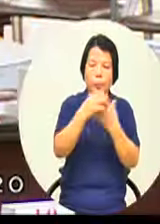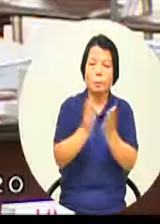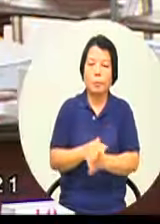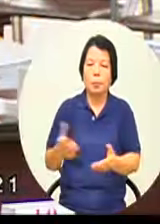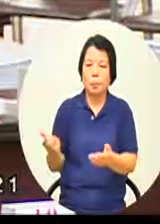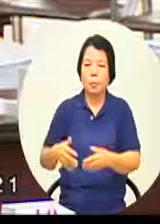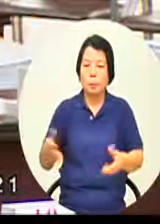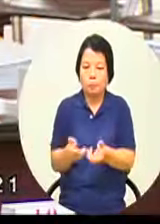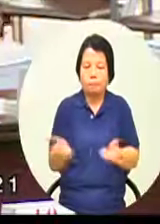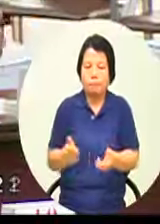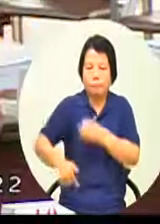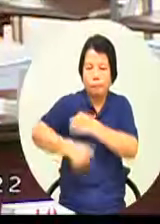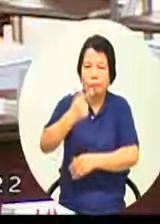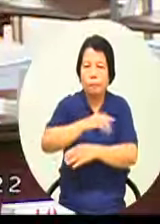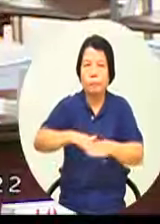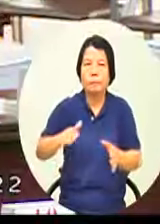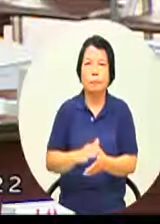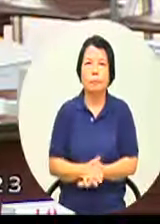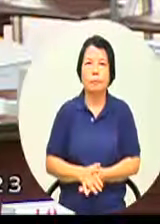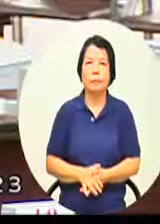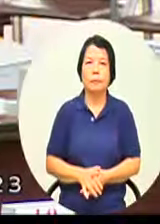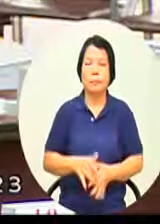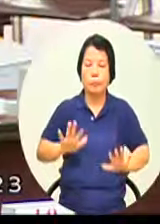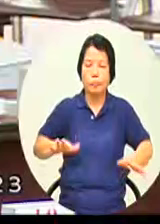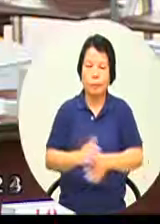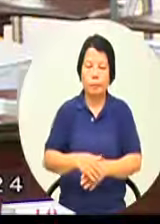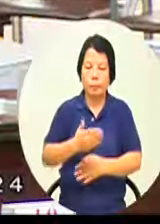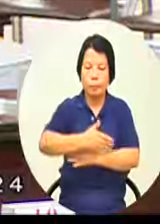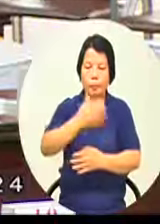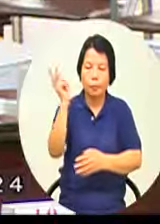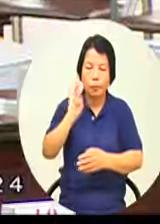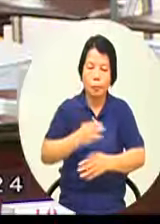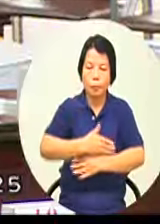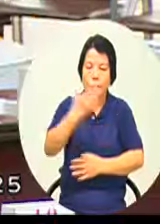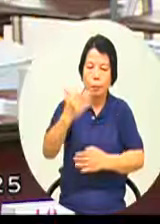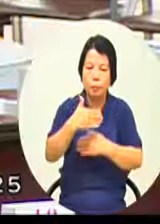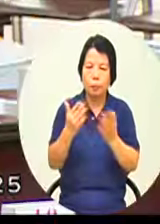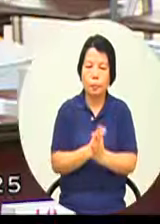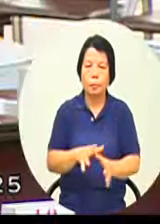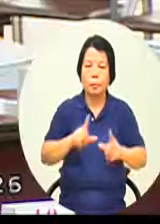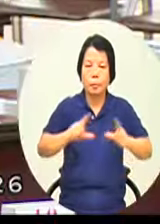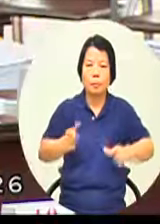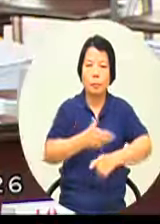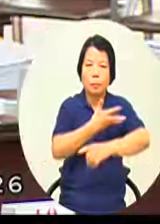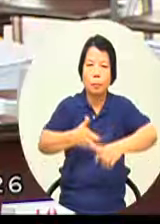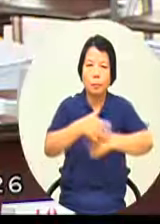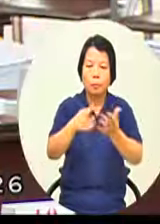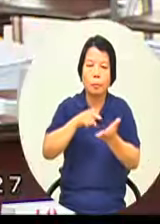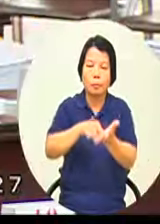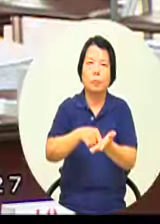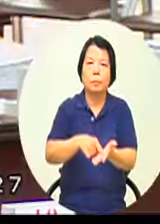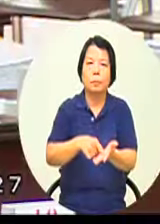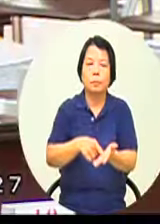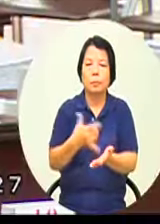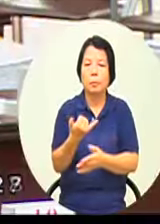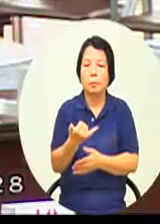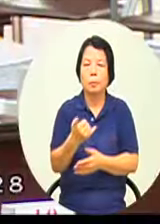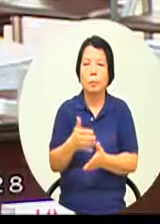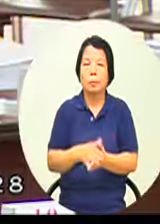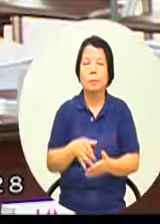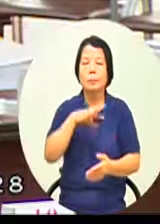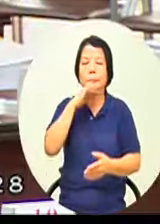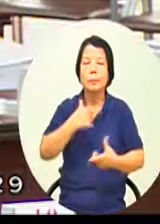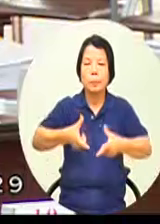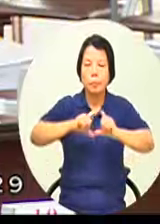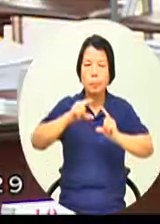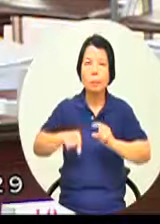用开点点吼，对政府最早嘛，哦，早了咧，即卖是南部大排到底经费整治要等年纪有回答吼。你不要那